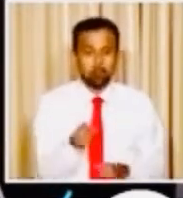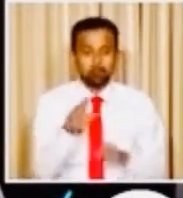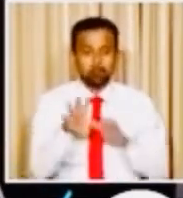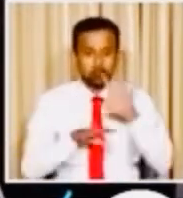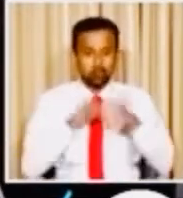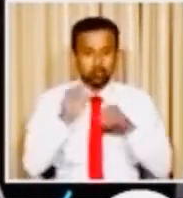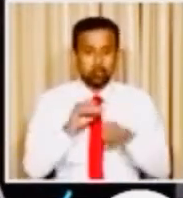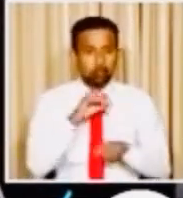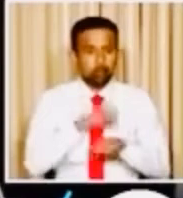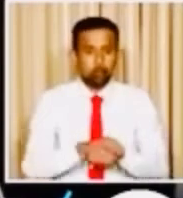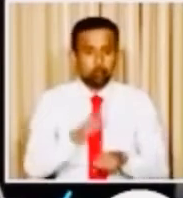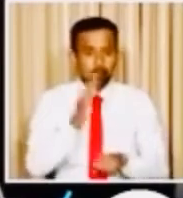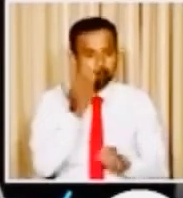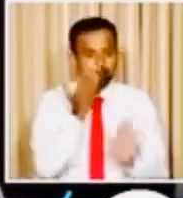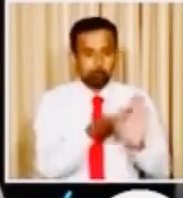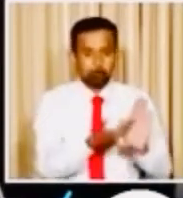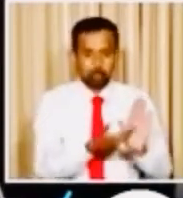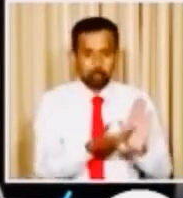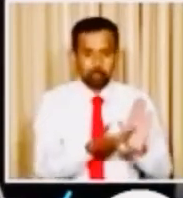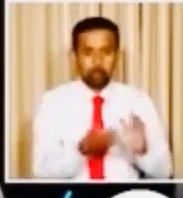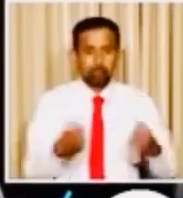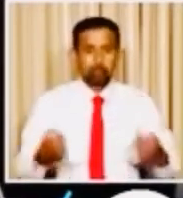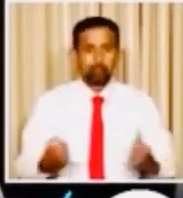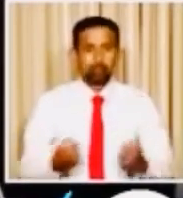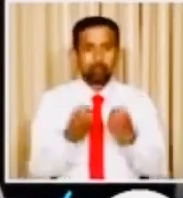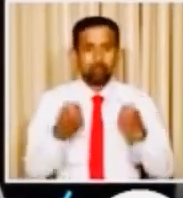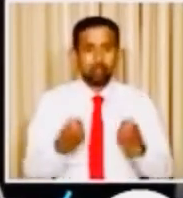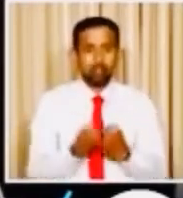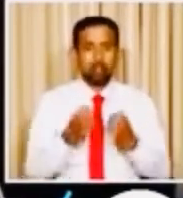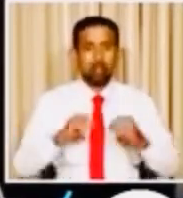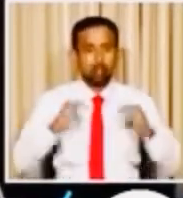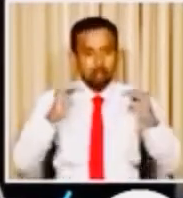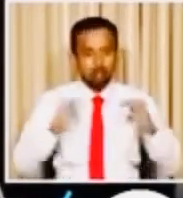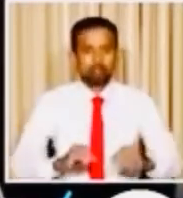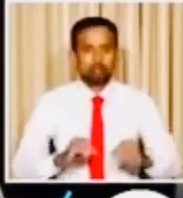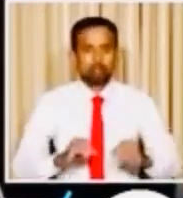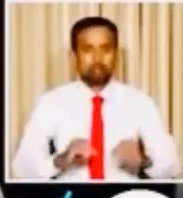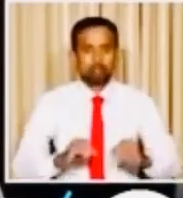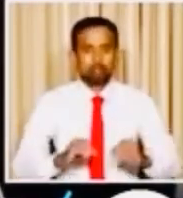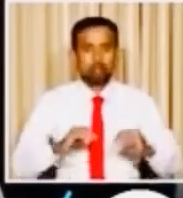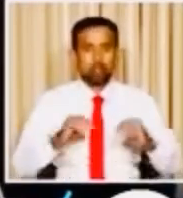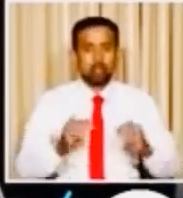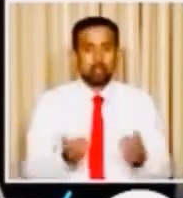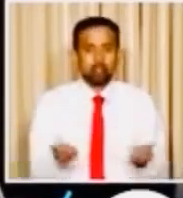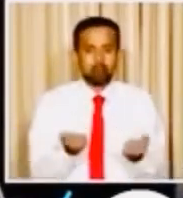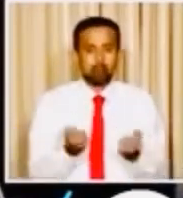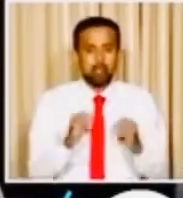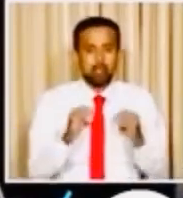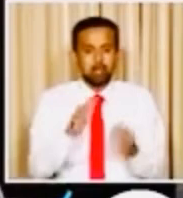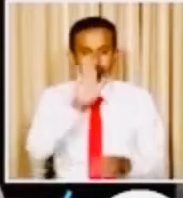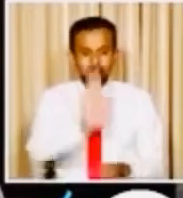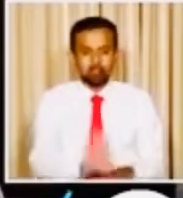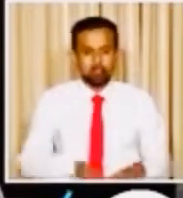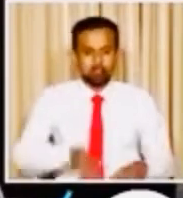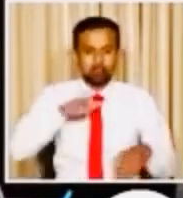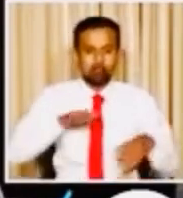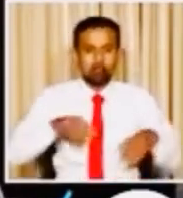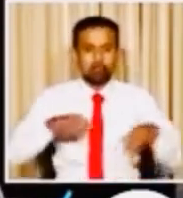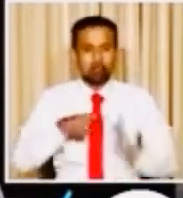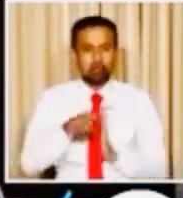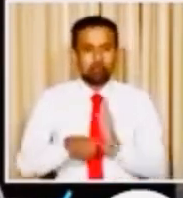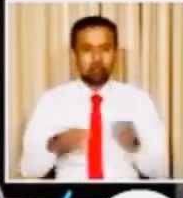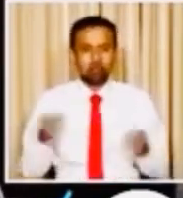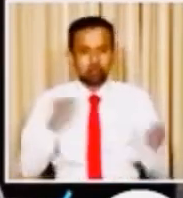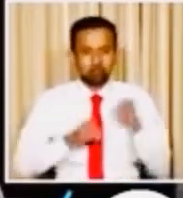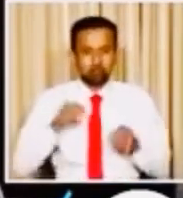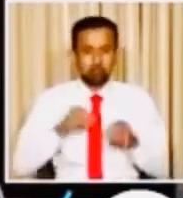වලින් ඔප්පු කරලා පෙන්නන්න මේවයේ අනතුරු දායක භාවය අඩුයි. අඩු බල ඇති ස්කූටර් සහ අනිකුත් අපි දේශීය වෙක්ලස්